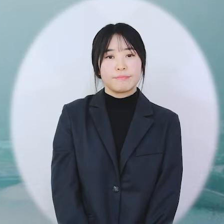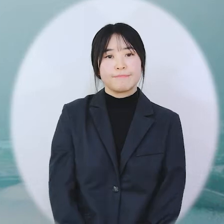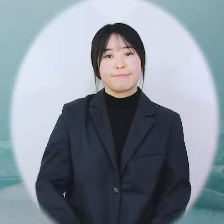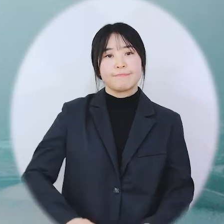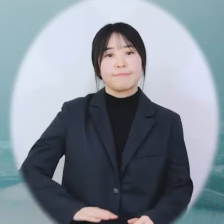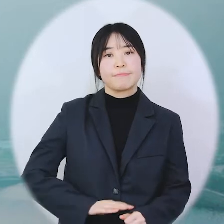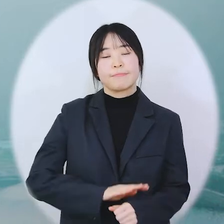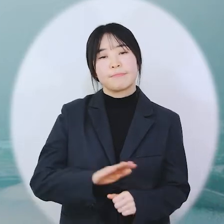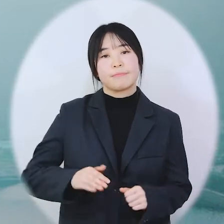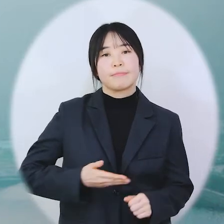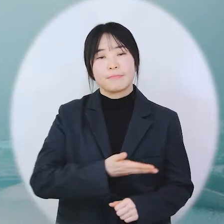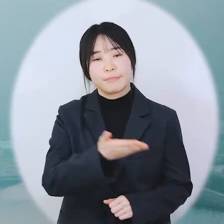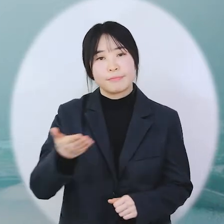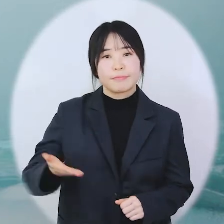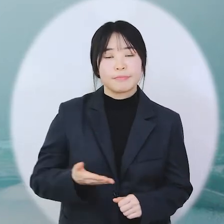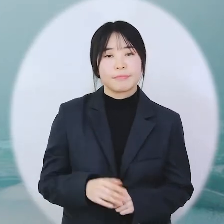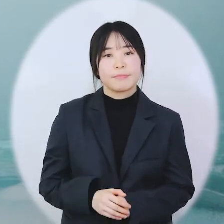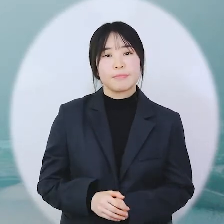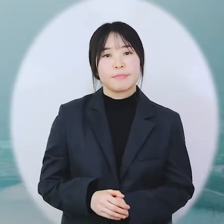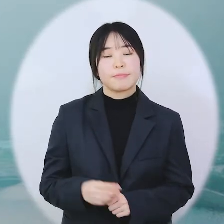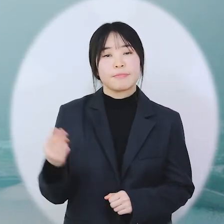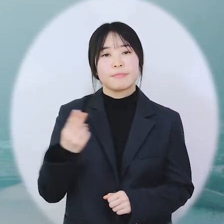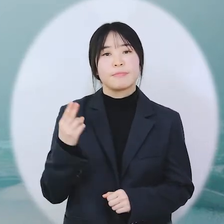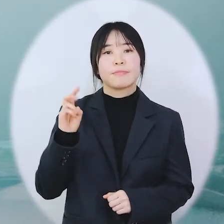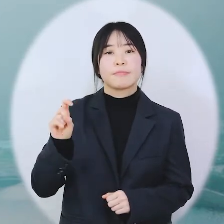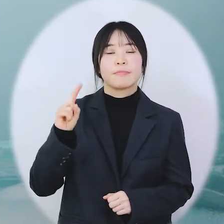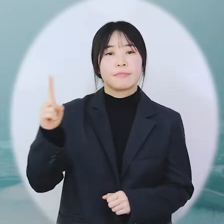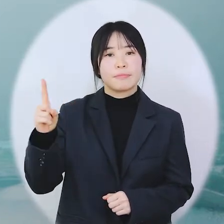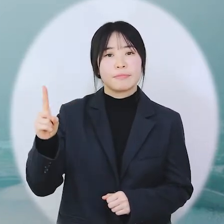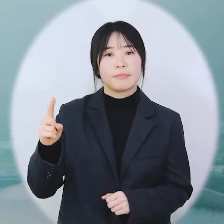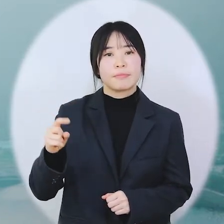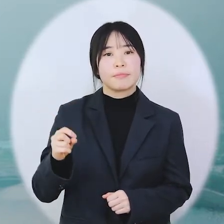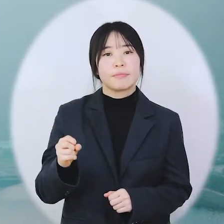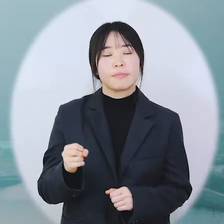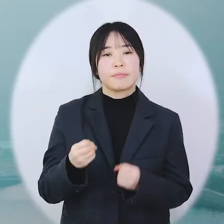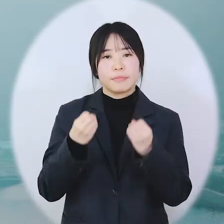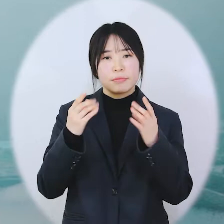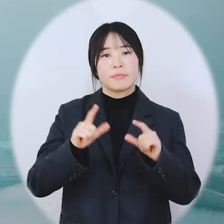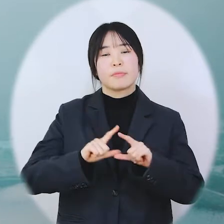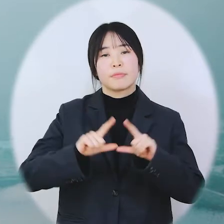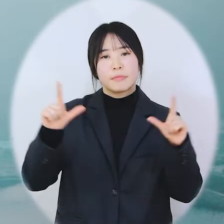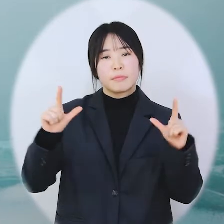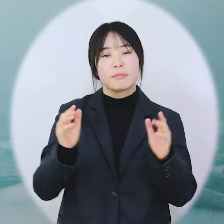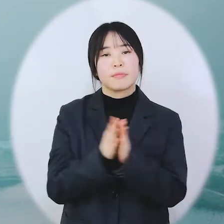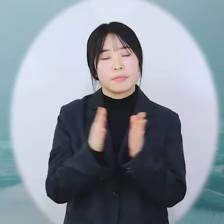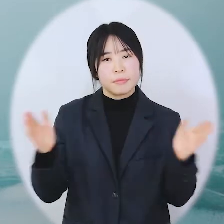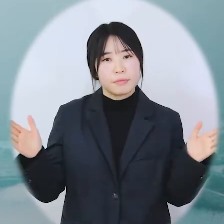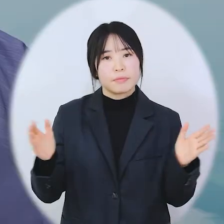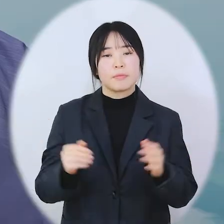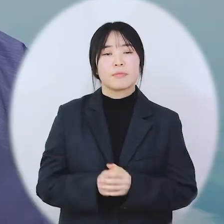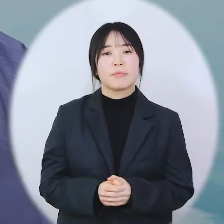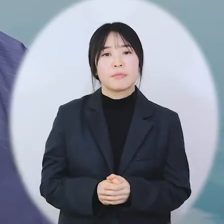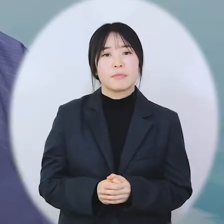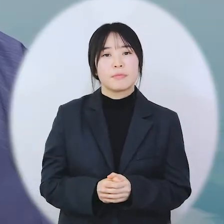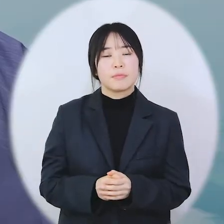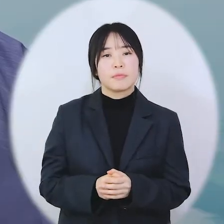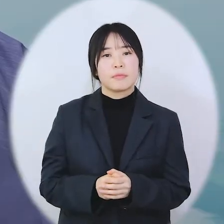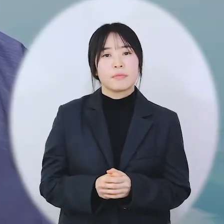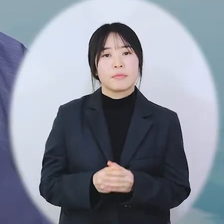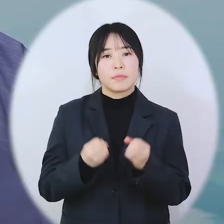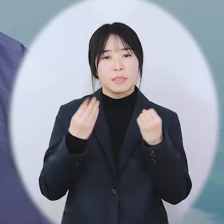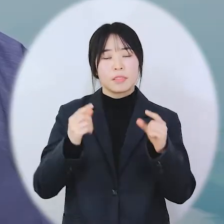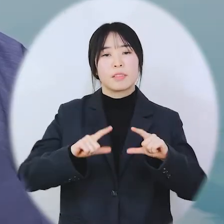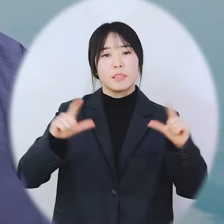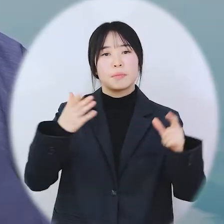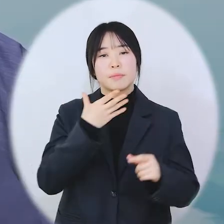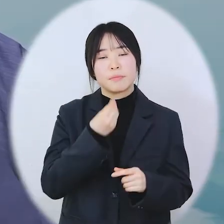사랑하는 국민 여러분 2021년 심층 년 새해가 밝았습니다 새해 복 많이